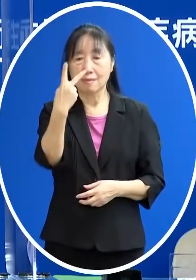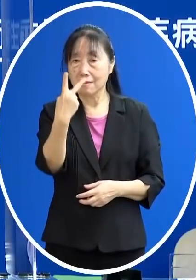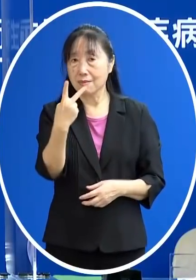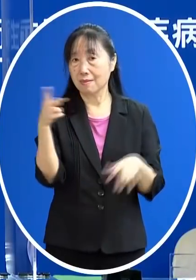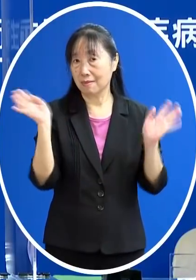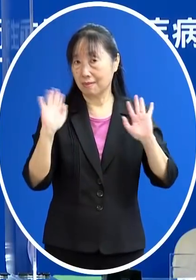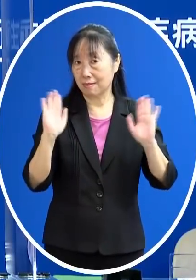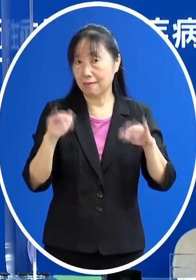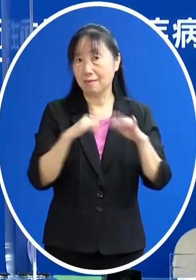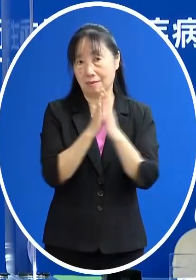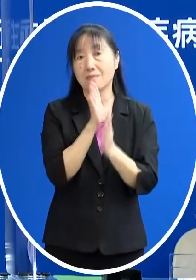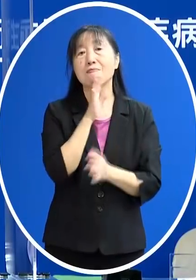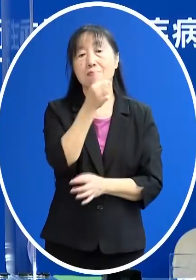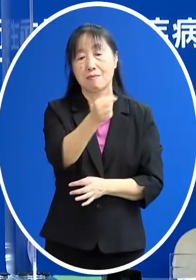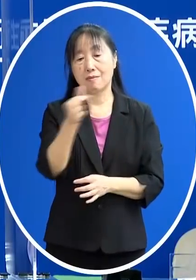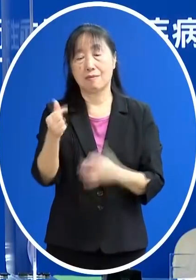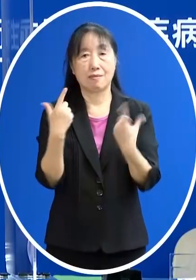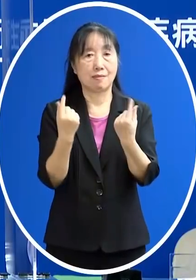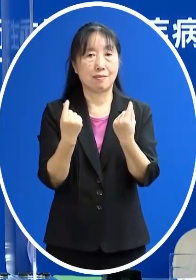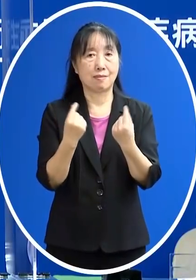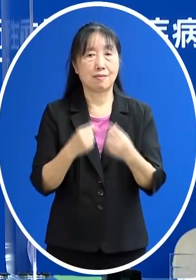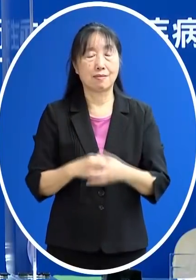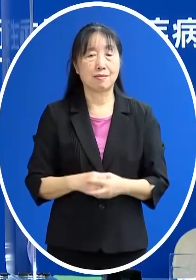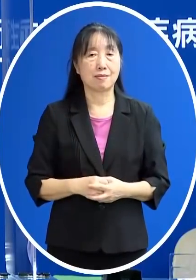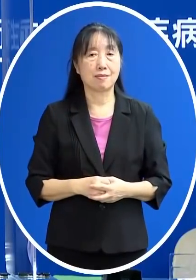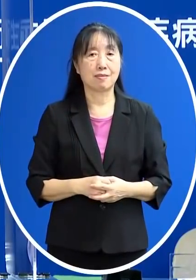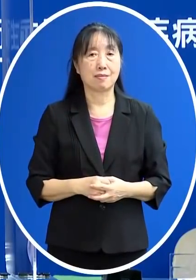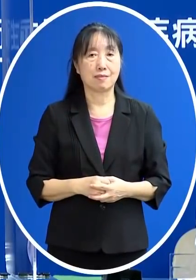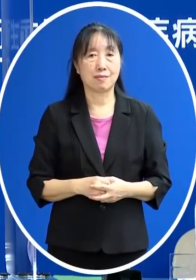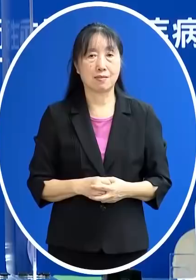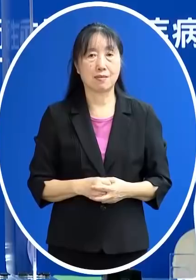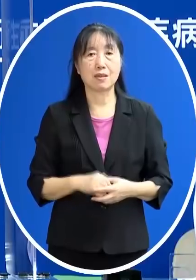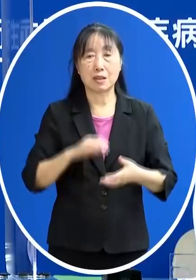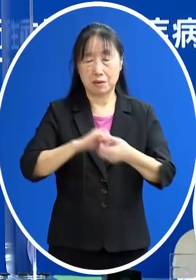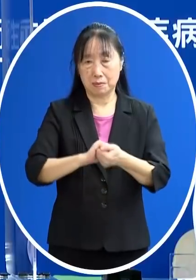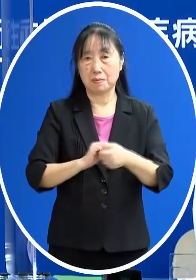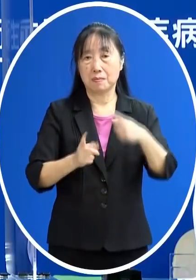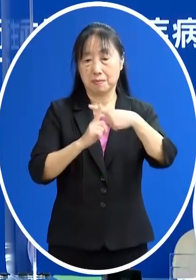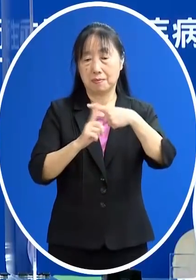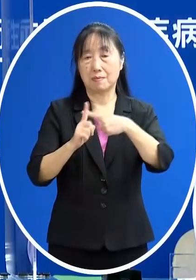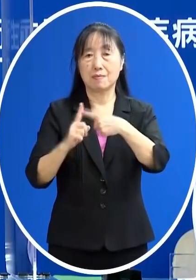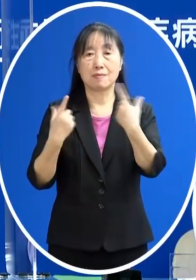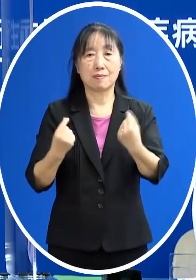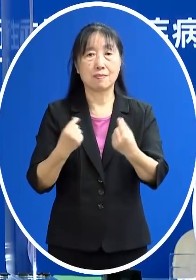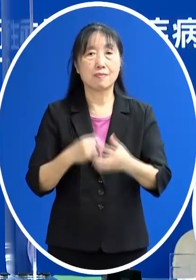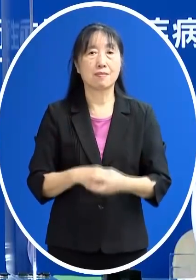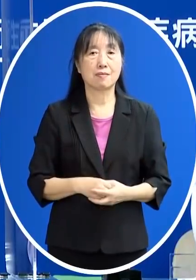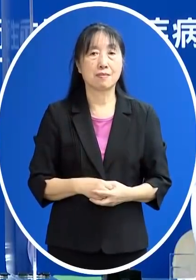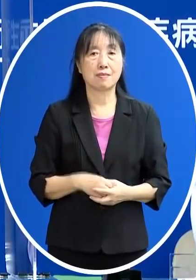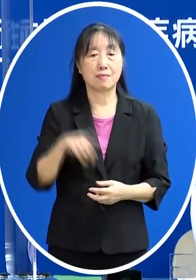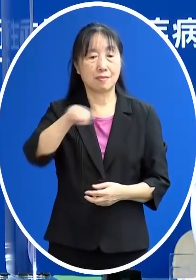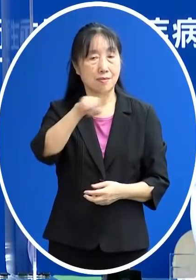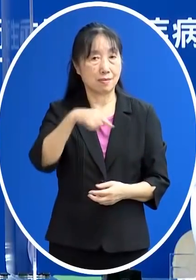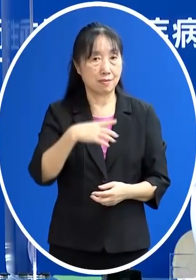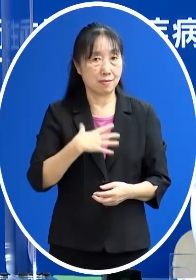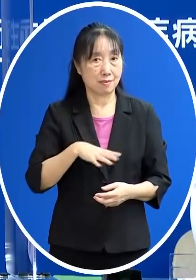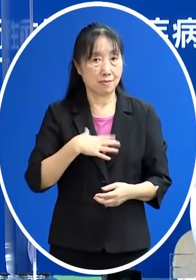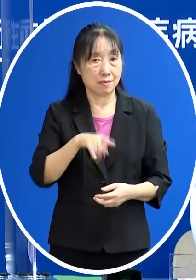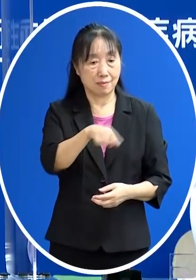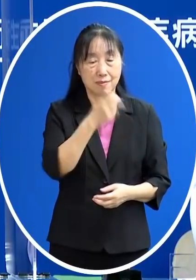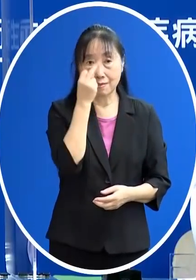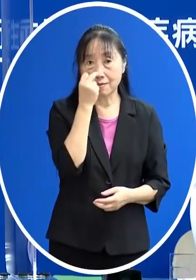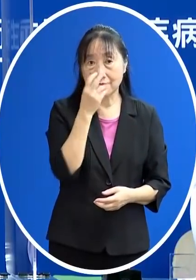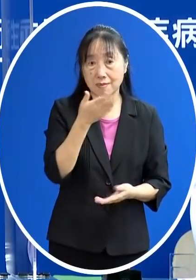孩都是阳性的确诊，都是阳性的确诊。那大家以前知道说，在宜兰的饭